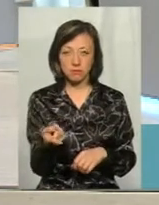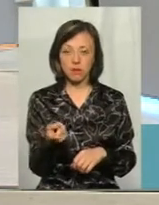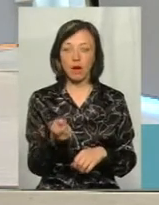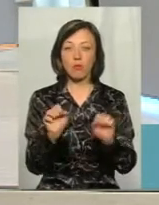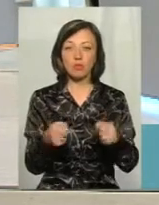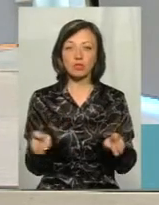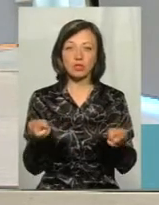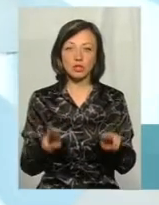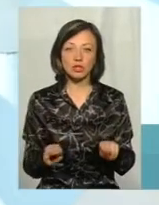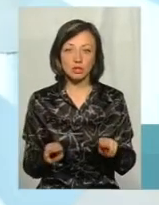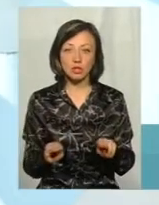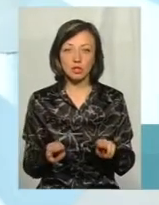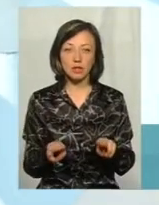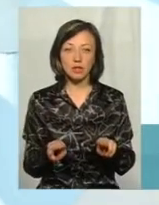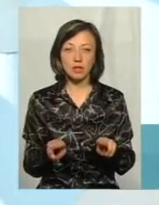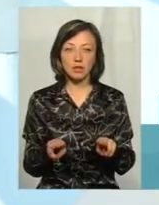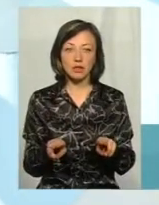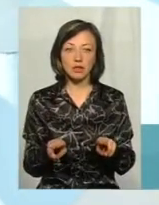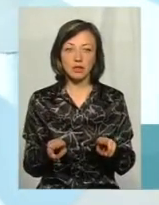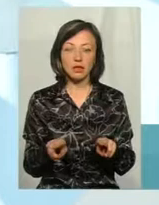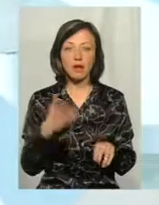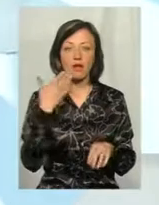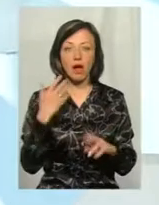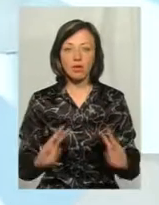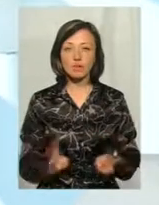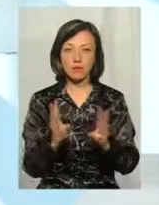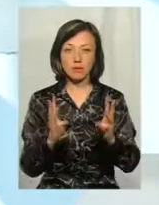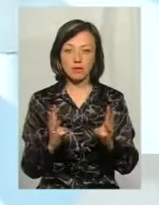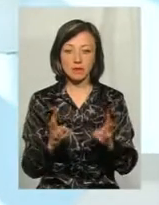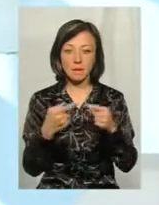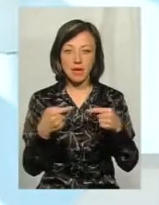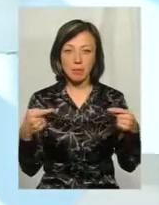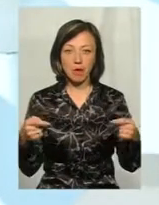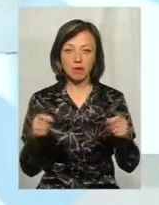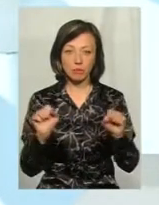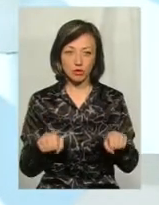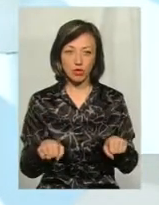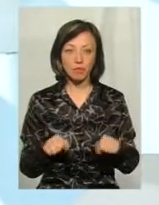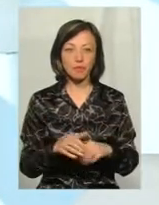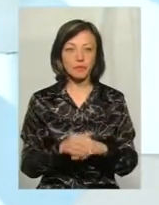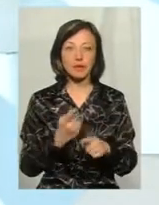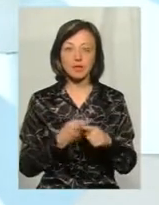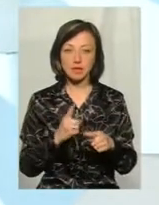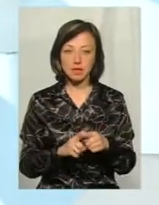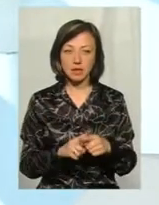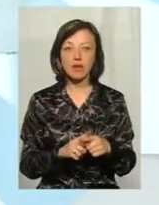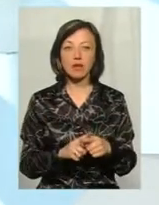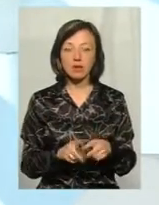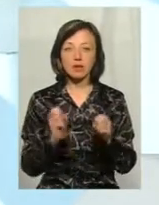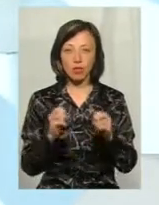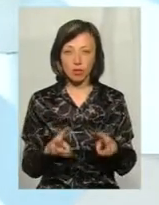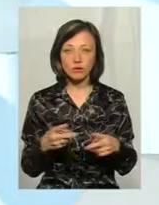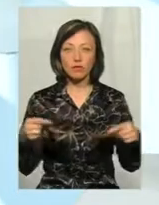може залишити якийсь легко, значить, таку предмет, який може загорітися. От. Це несе, значить,